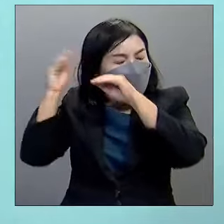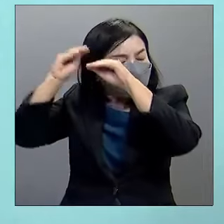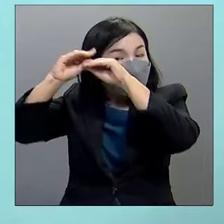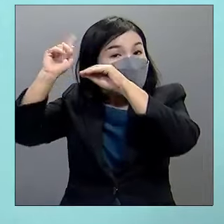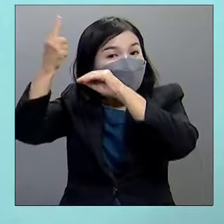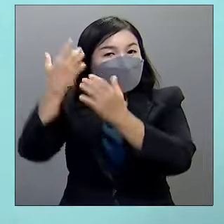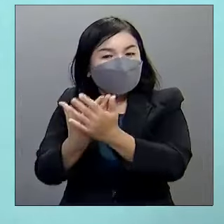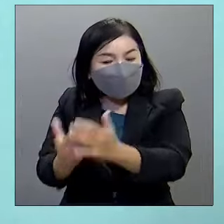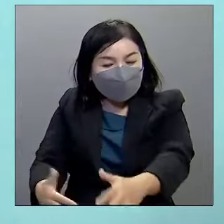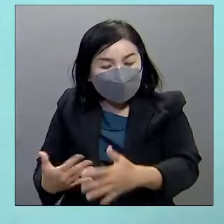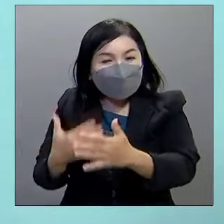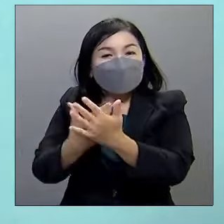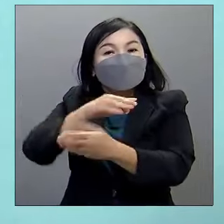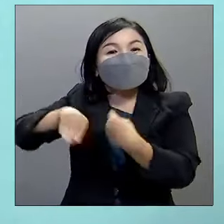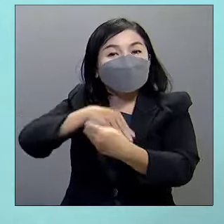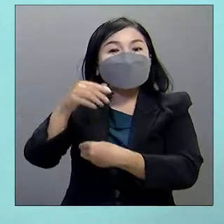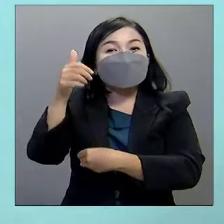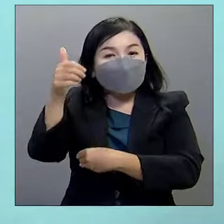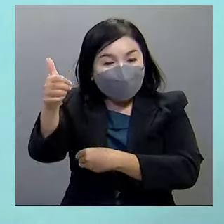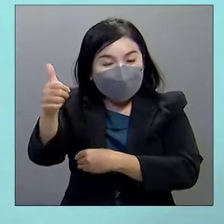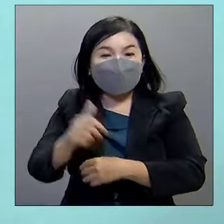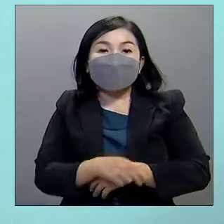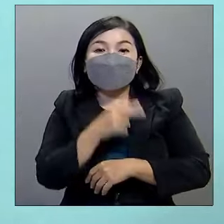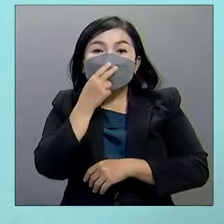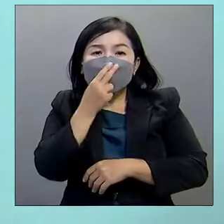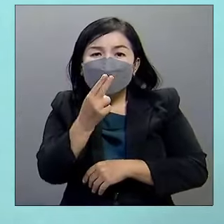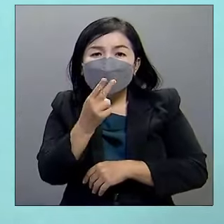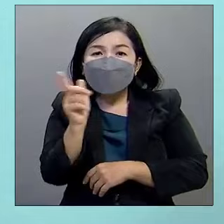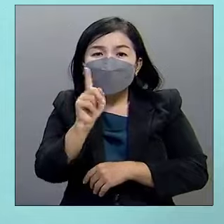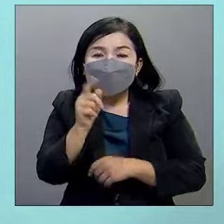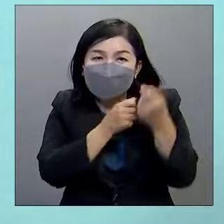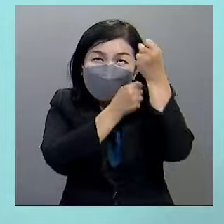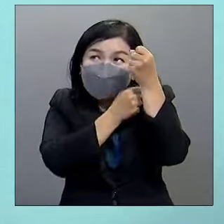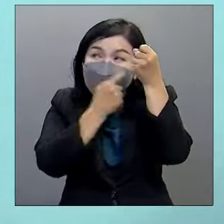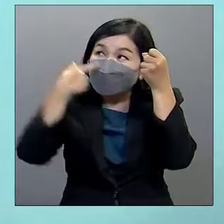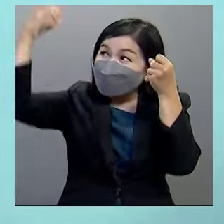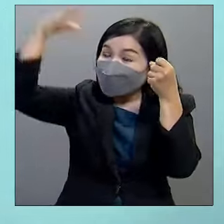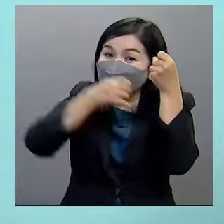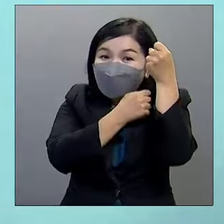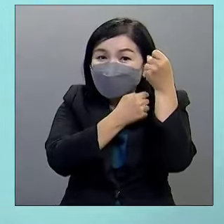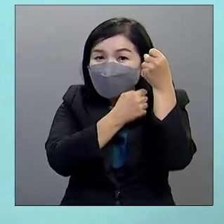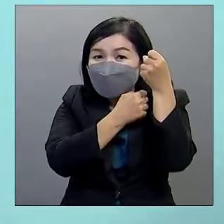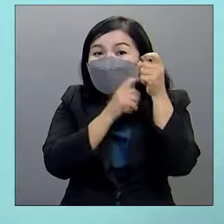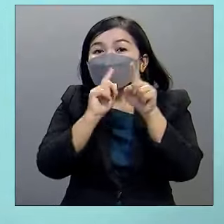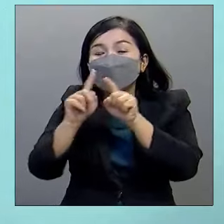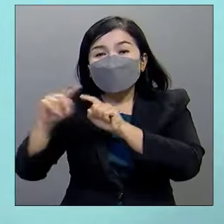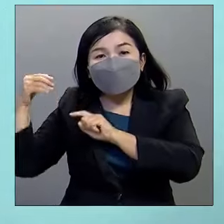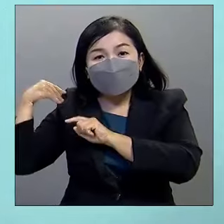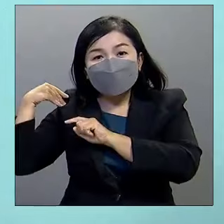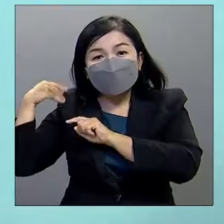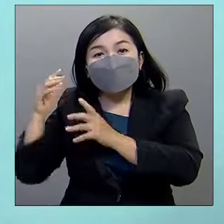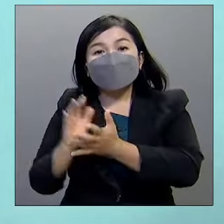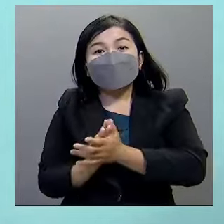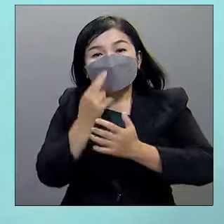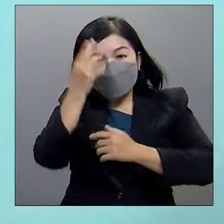ายได้ได้นะคะชวนคุณผู้ชมไปดูกันหน่อยเห็นร่มนะคะร่มเนี่ยที่เราคุ้นเคยกันร่มบ่อสร้างนะคะถือปุ๊บ